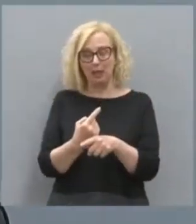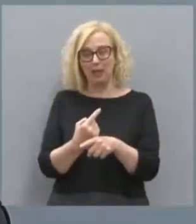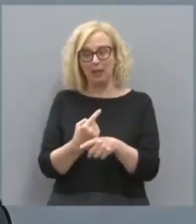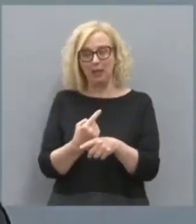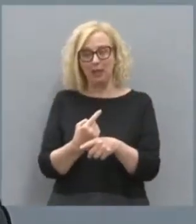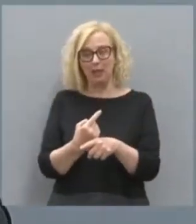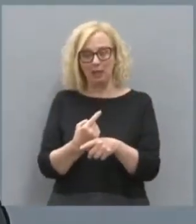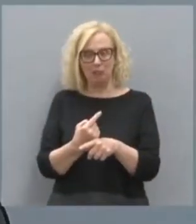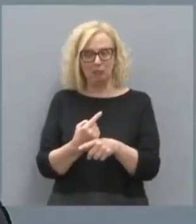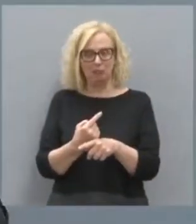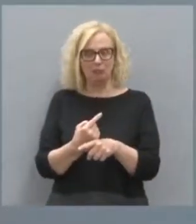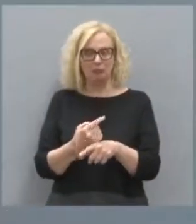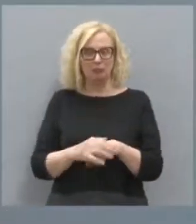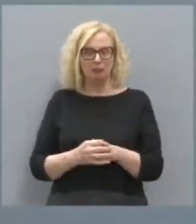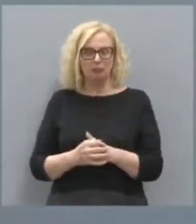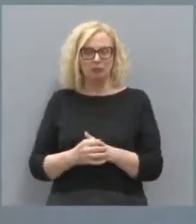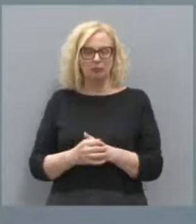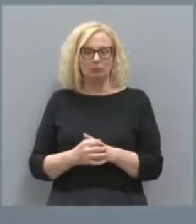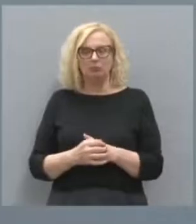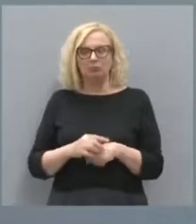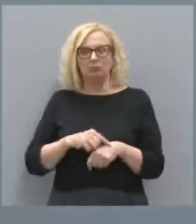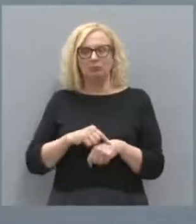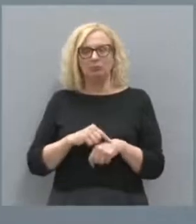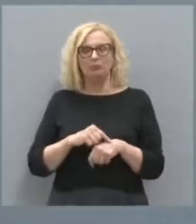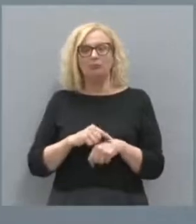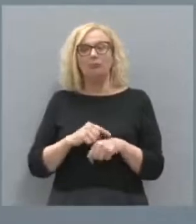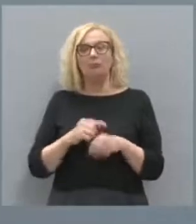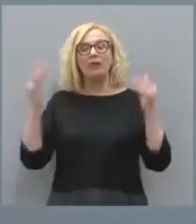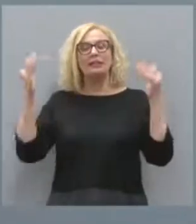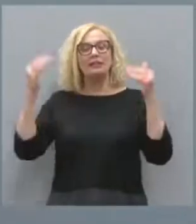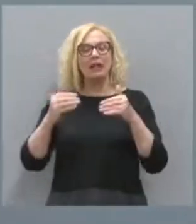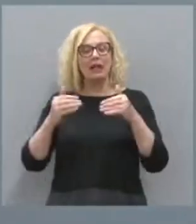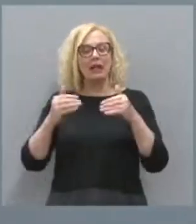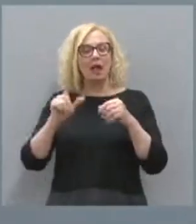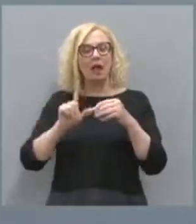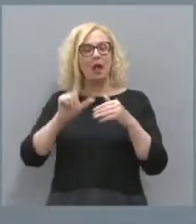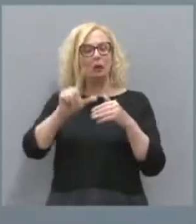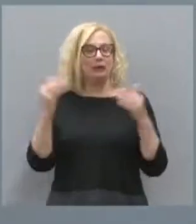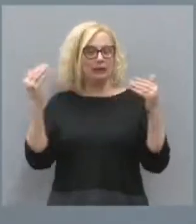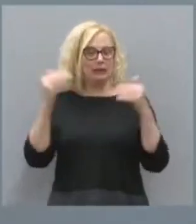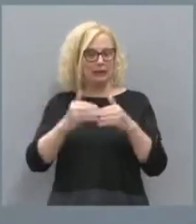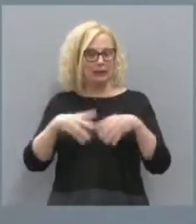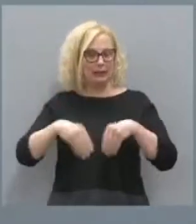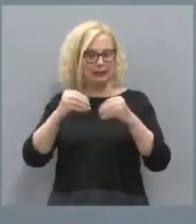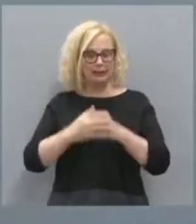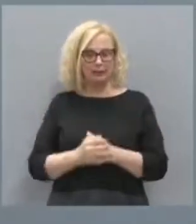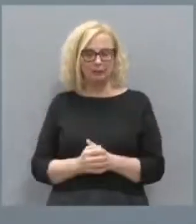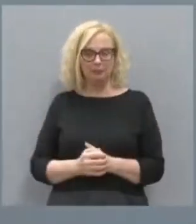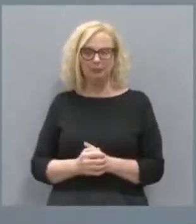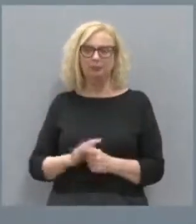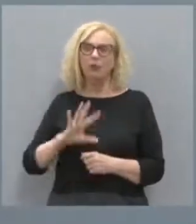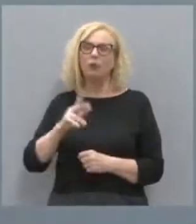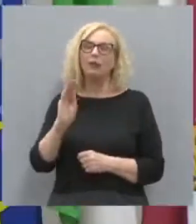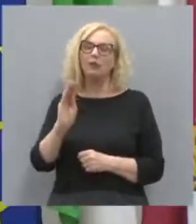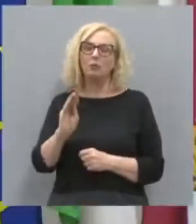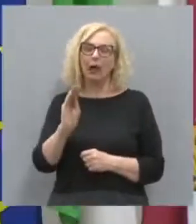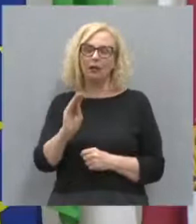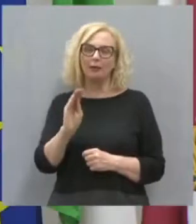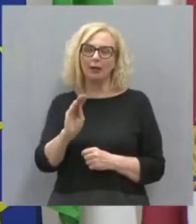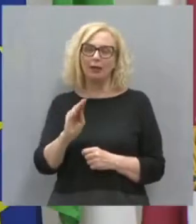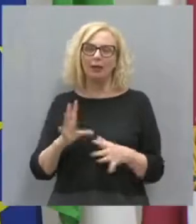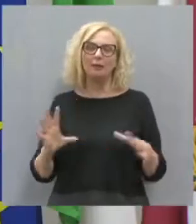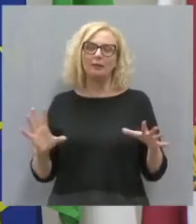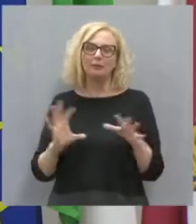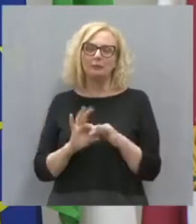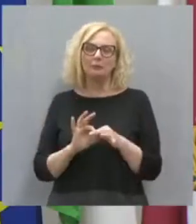di facciamo l'inizio prenotazione quindi alla serata di lunedì la domanda riguarda invece la questione